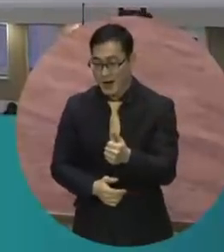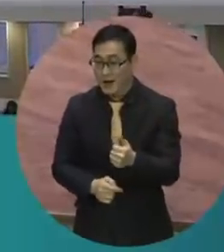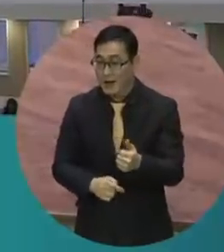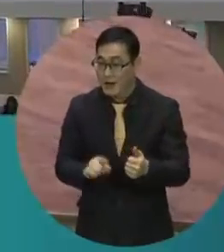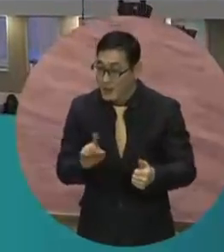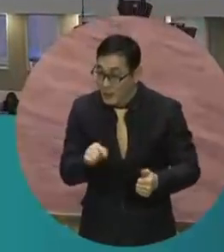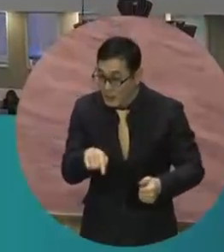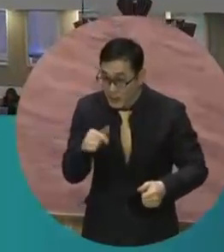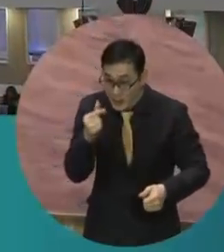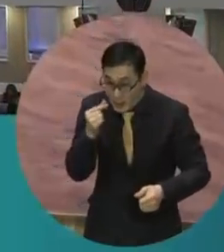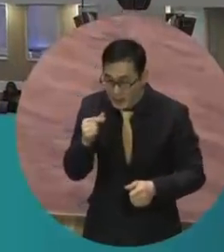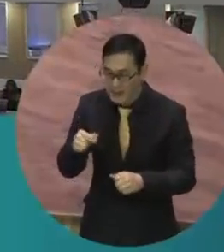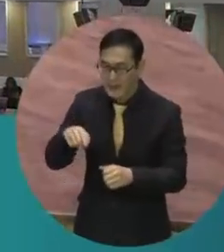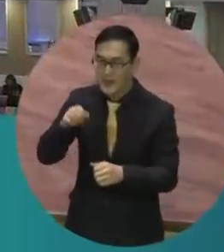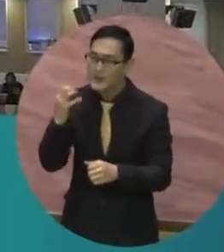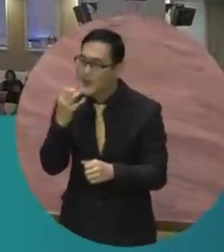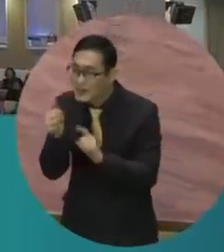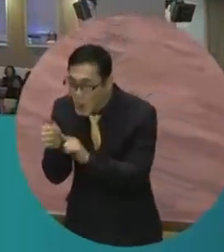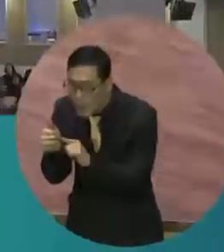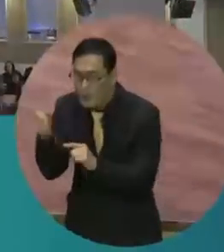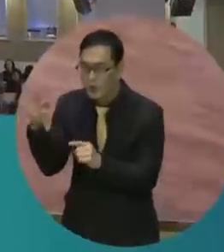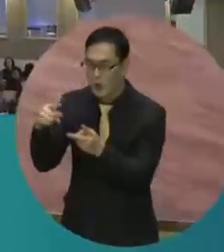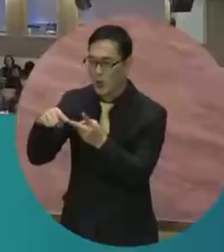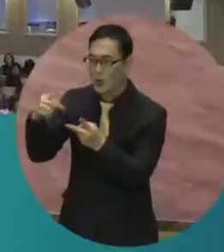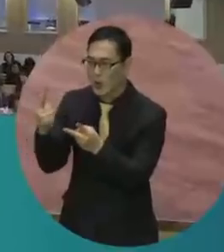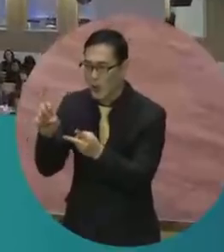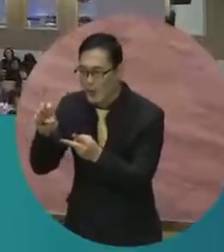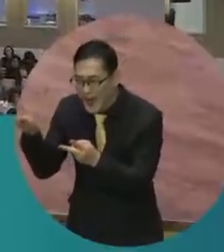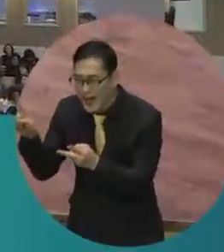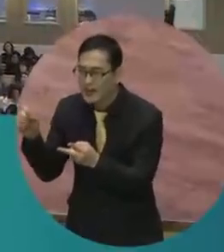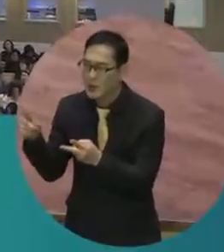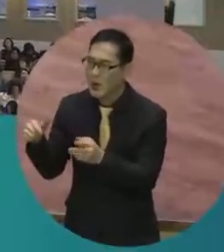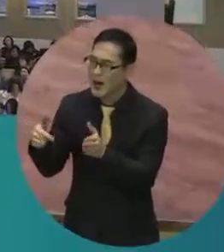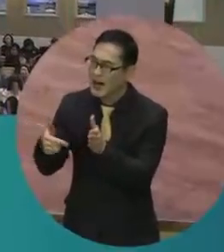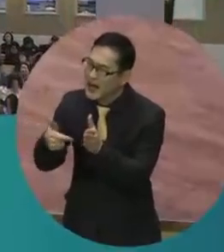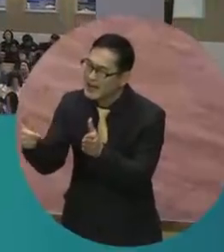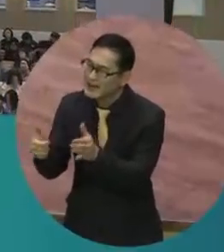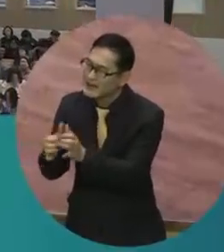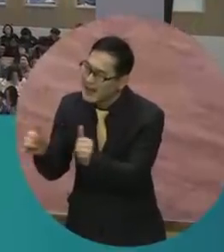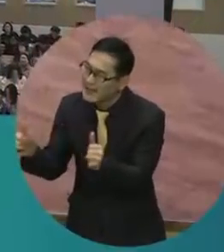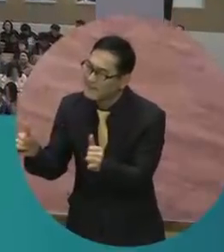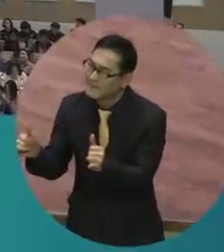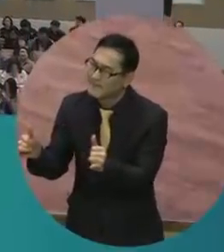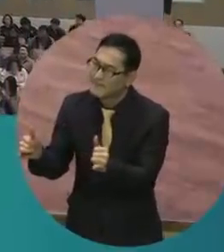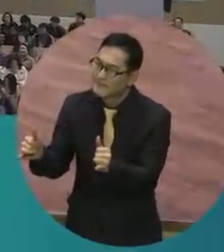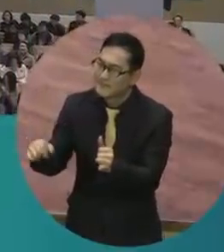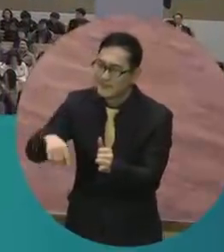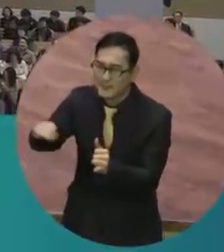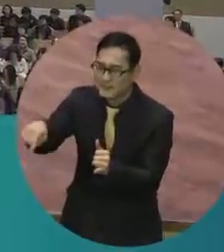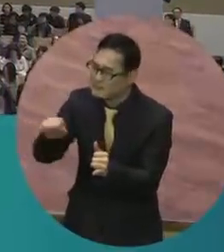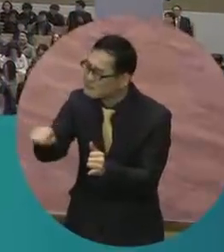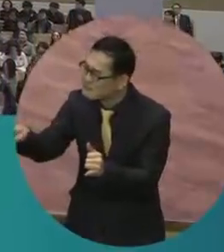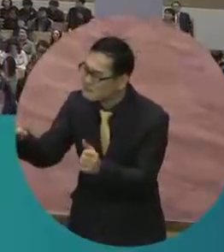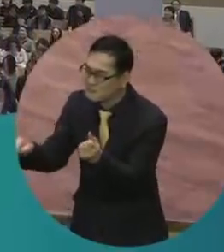베드로와 디드모라 하는 도마와 갈릴리 가나 사람 나다네르가 세베대의 아들들과 또 다른 제자들이 함께